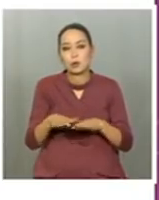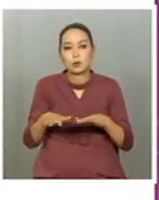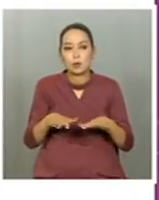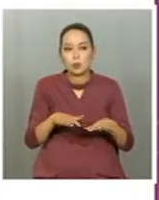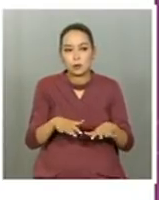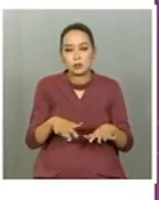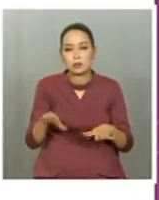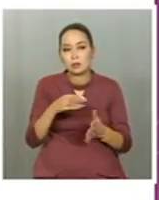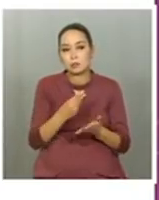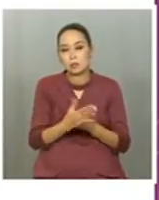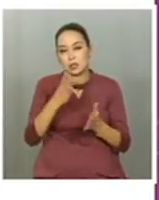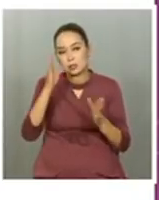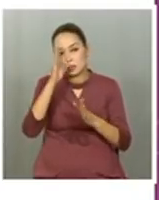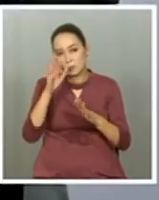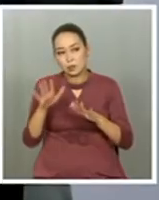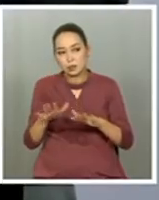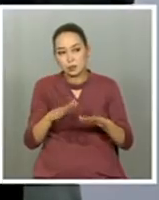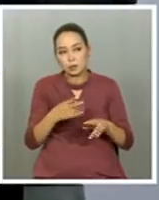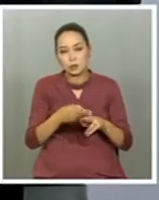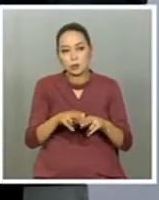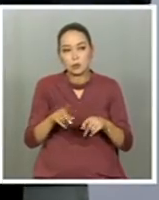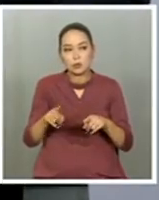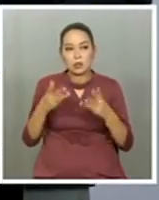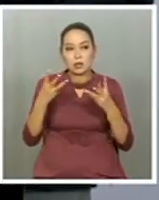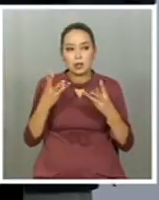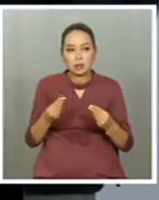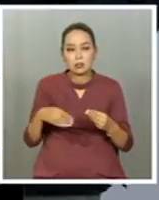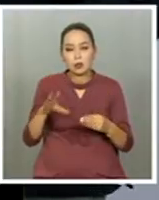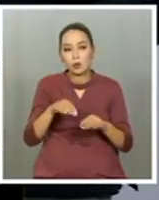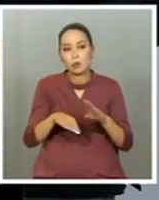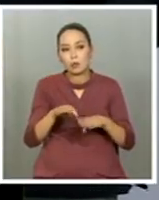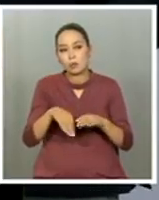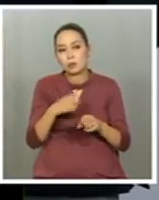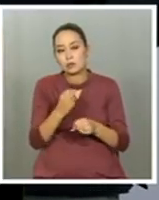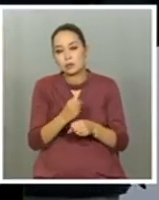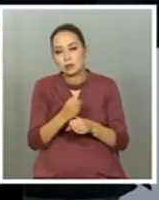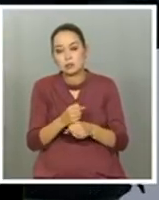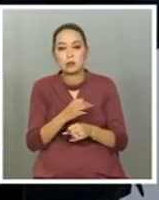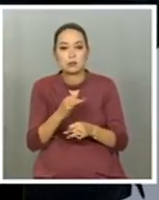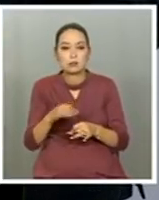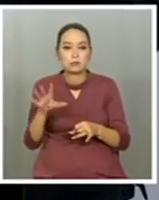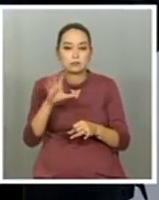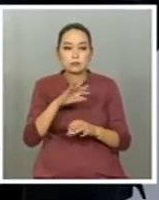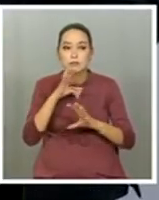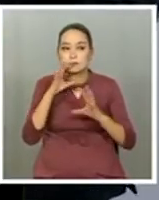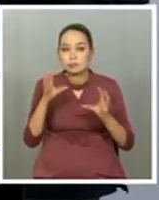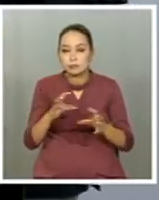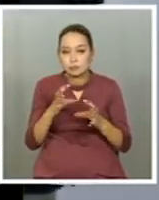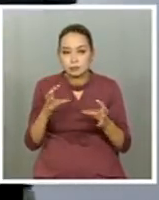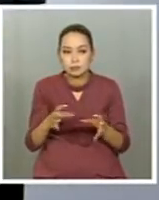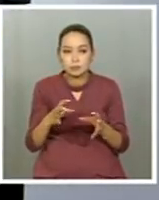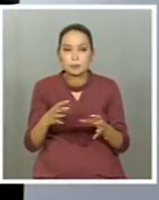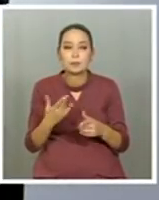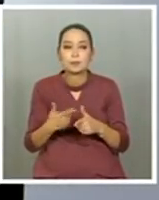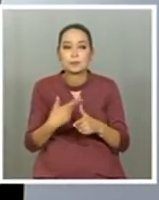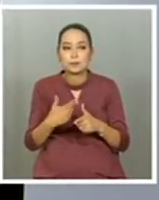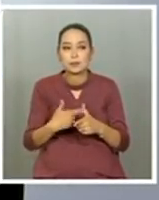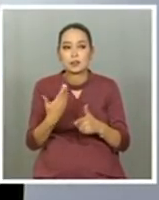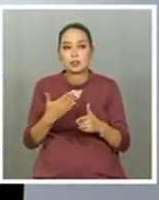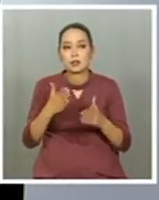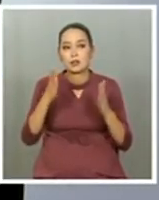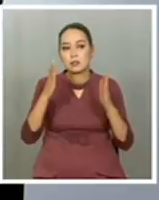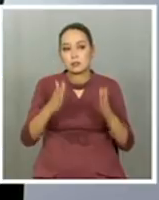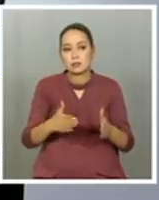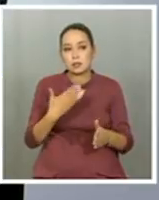сонымен қатар табиғи және қолдан жасалған нысандарды қорғау. Олардың кейбіреуіне тоқтала кететін болсақ, мәселен, Алматы қаласында